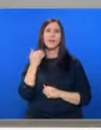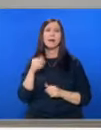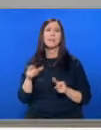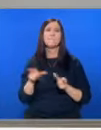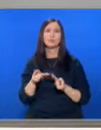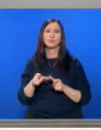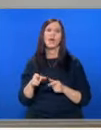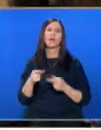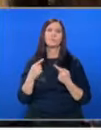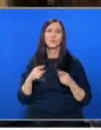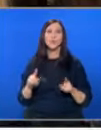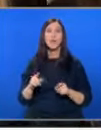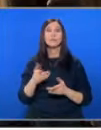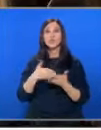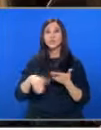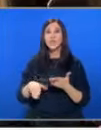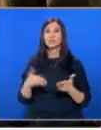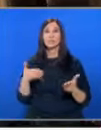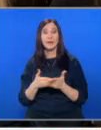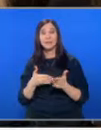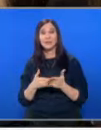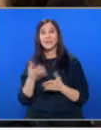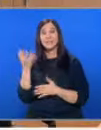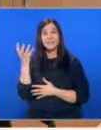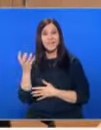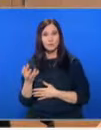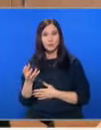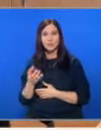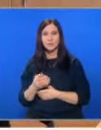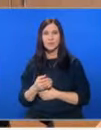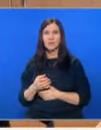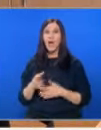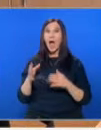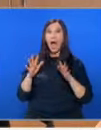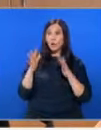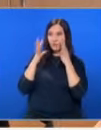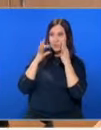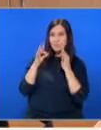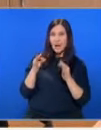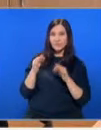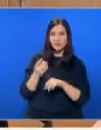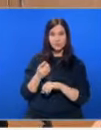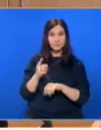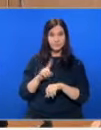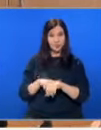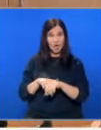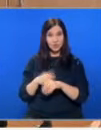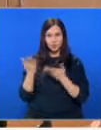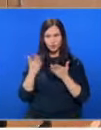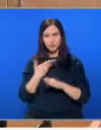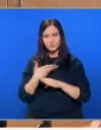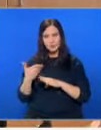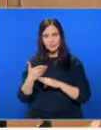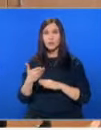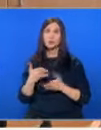на фразеологизмите са част от препъни камъните за зрелостниците. Ако внимаваш в час и си учиш системно, според мен няма